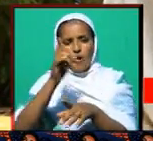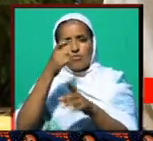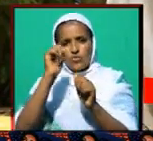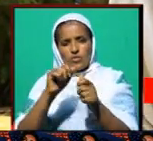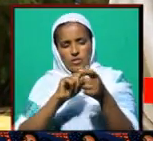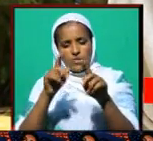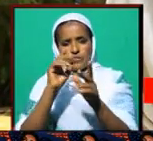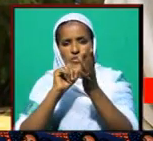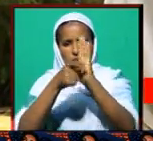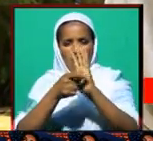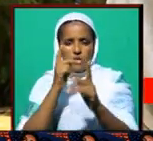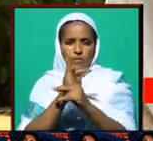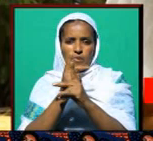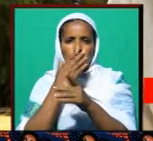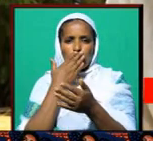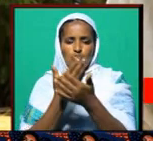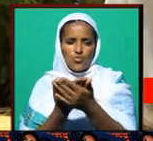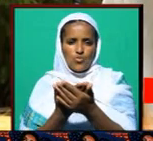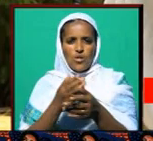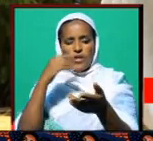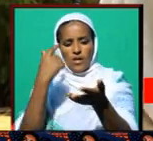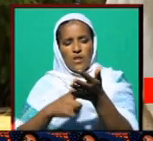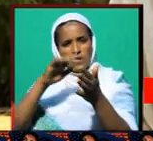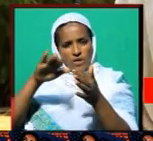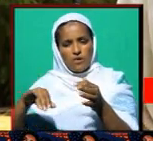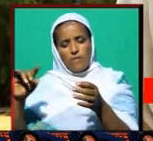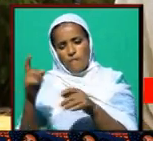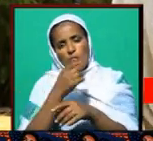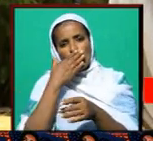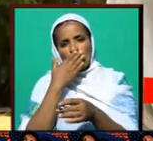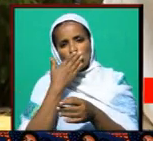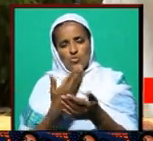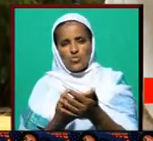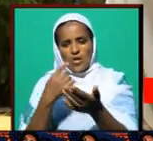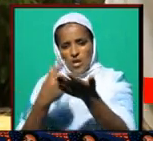እርግጥ መስቀላዊ ቤተክርስቲያን ነው ልልን እንችላለን። መስቀላዊም ቢሆን ምሳሌ እንደጠበቀ ነው መሆን